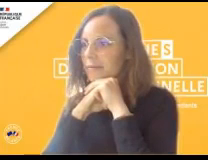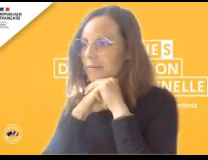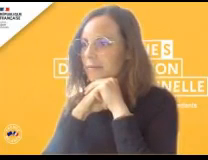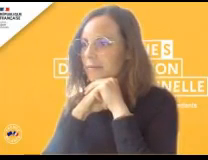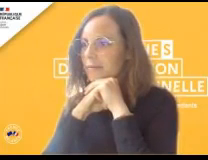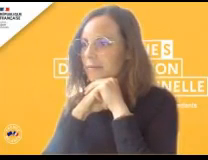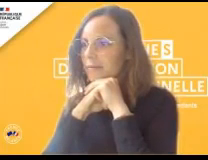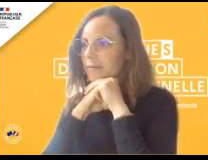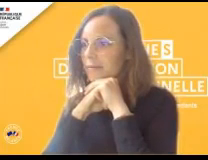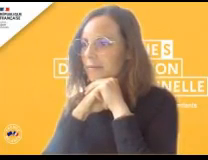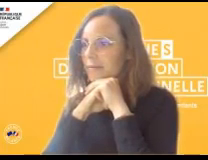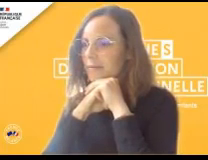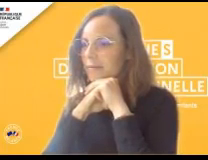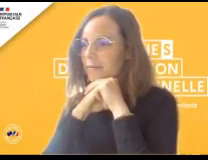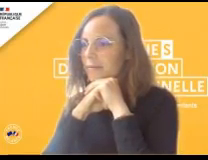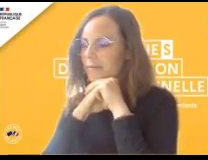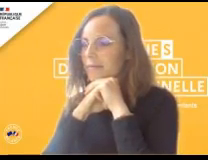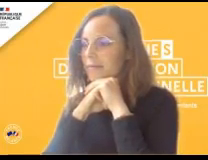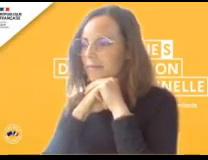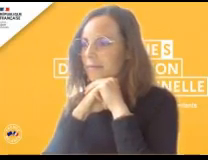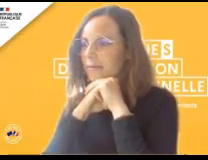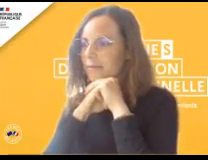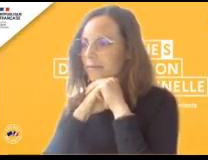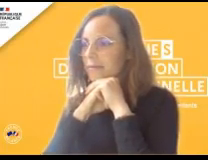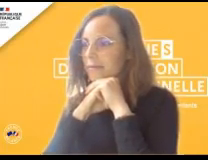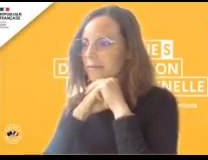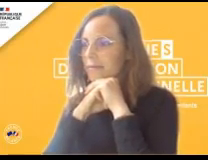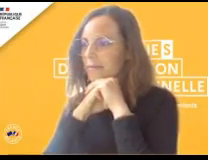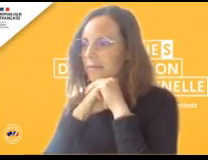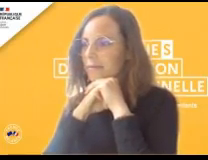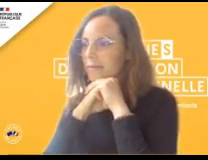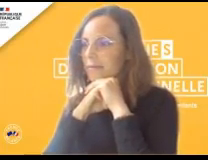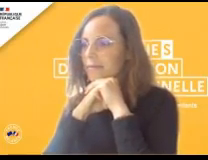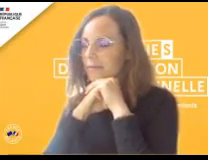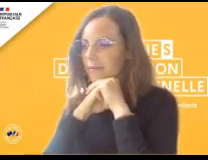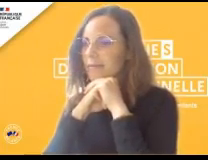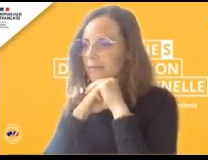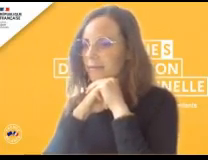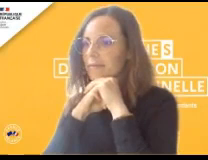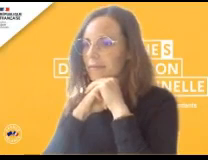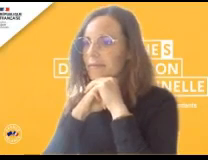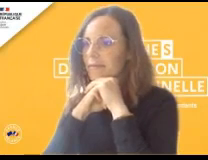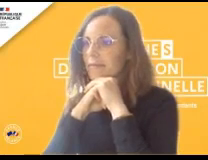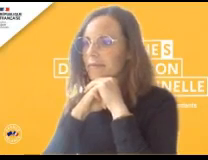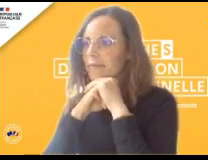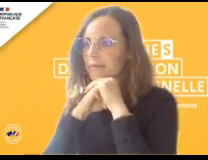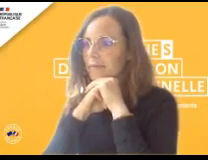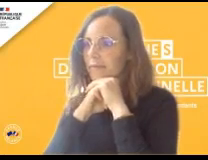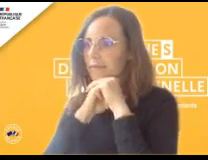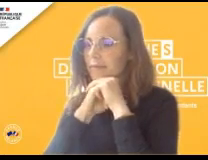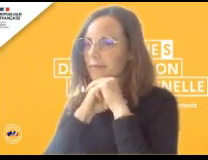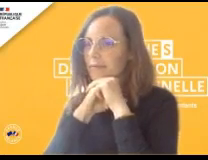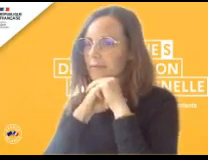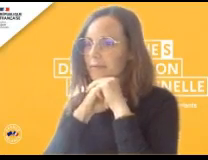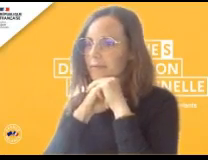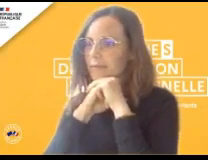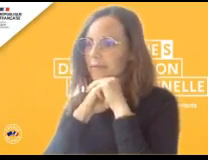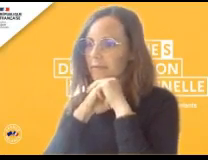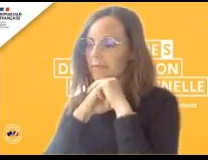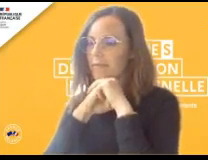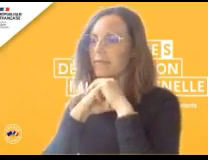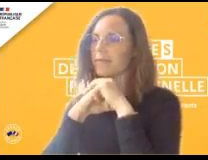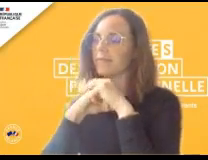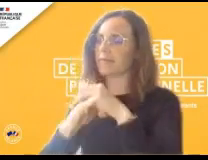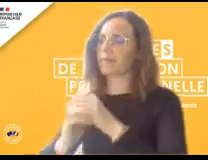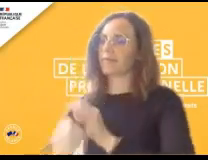la gestion du marché, la gestion, la mobilisation du réseau, par exemple, etc., qui est un sujet sur lequel on travaille pas mal en ce moment,